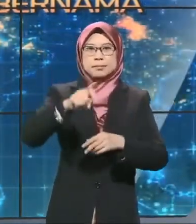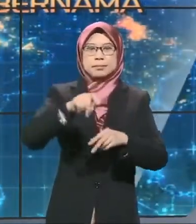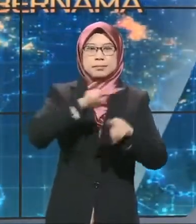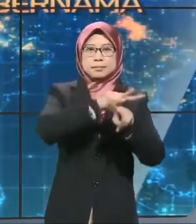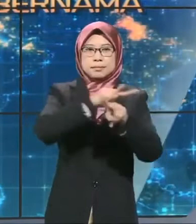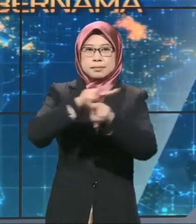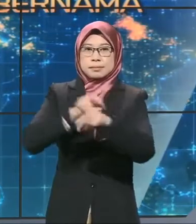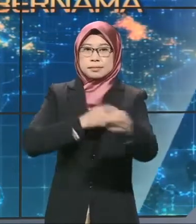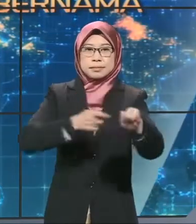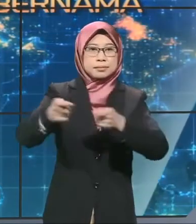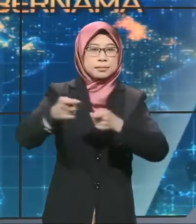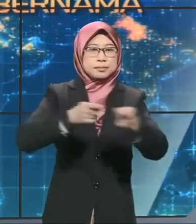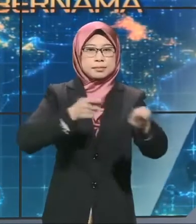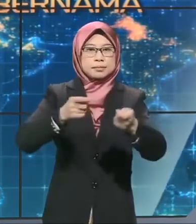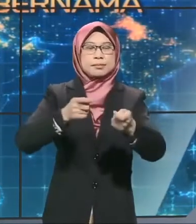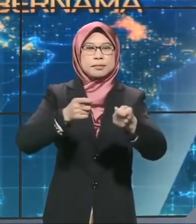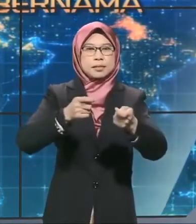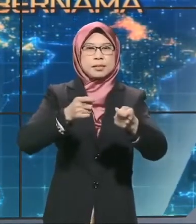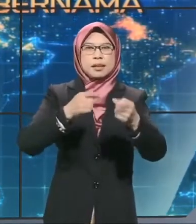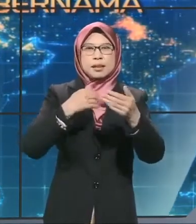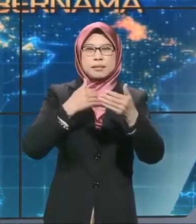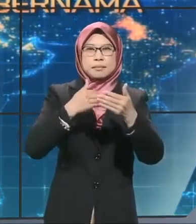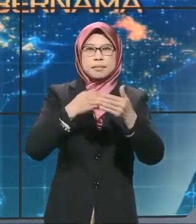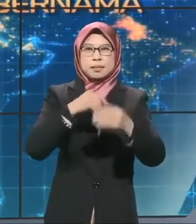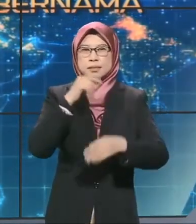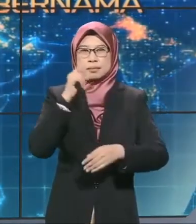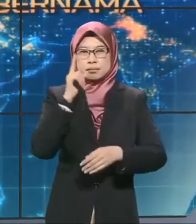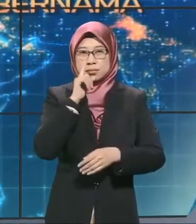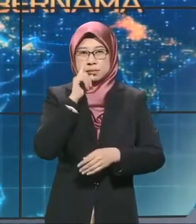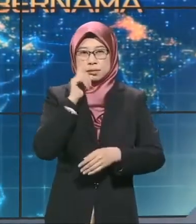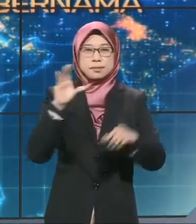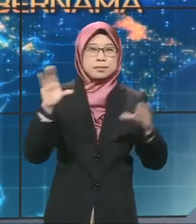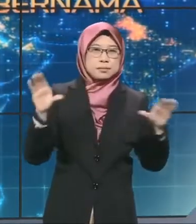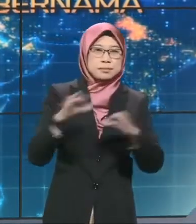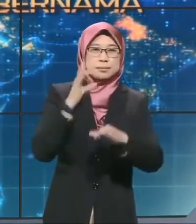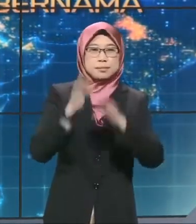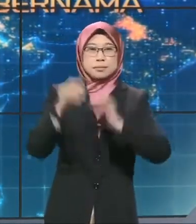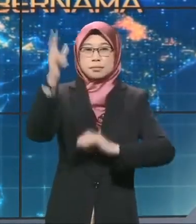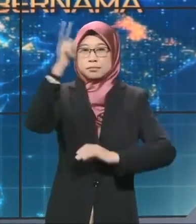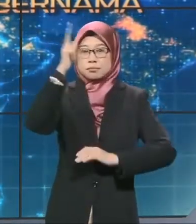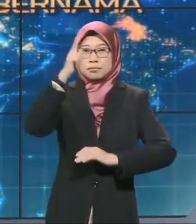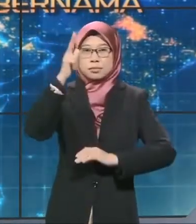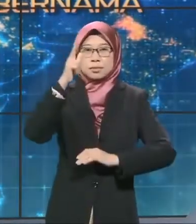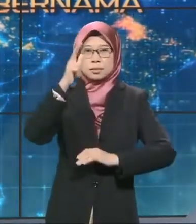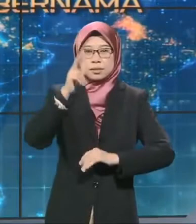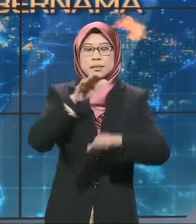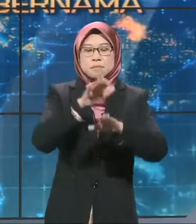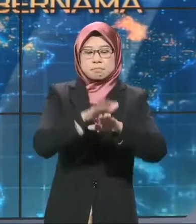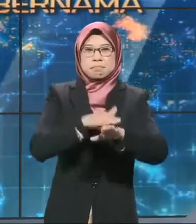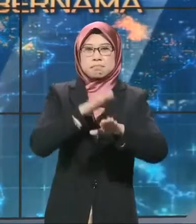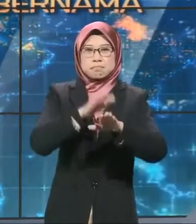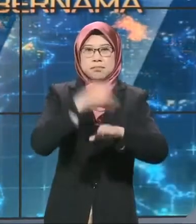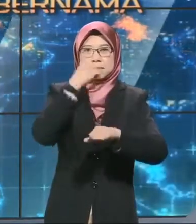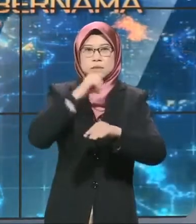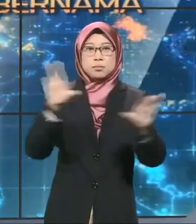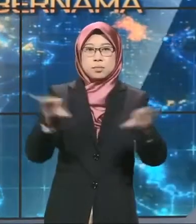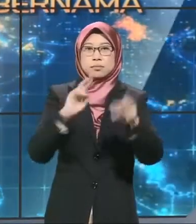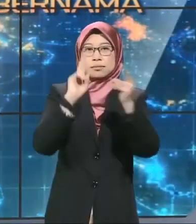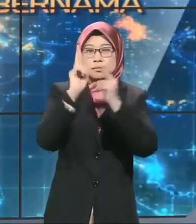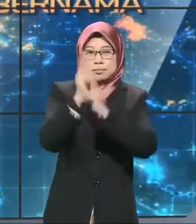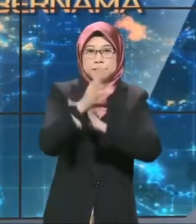memerlukan kawal selia tertentu yang hampir mustahil dilaksanakan jika kerajaan bertindak perlahan dalam membuat